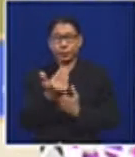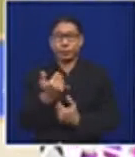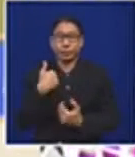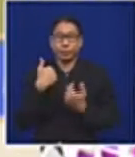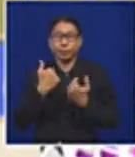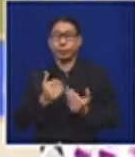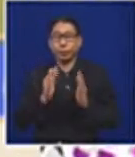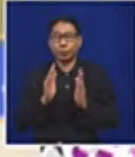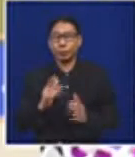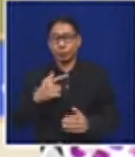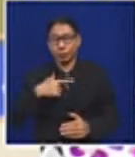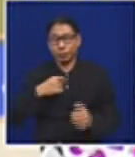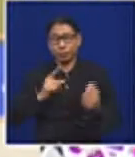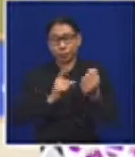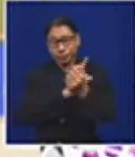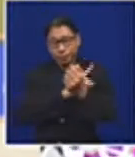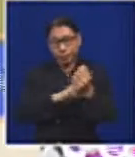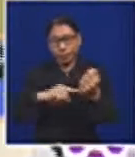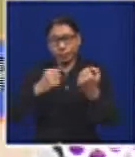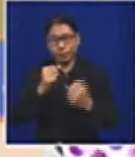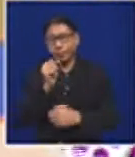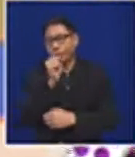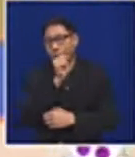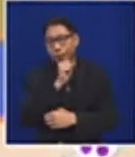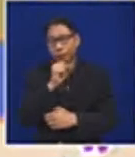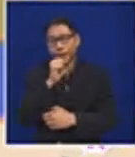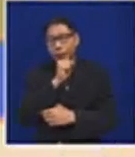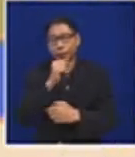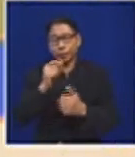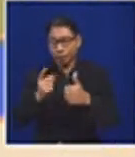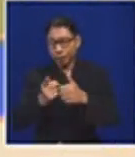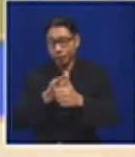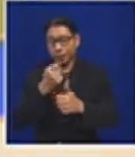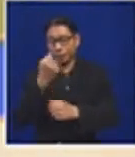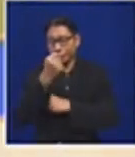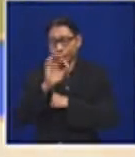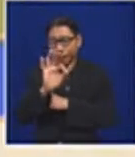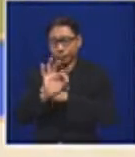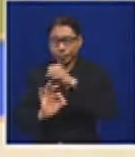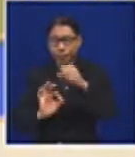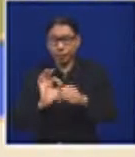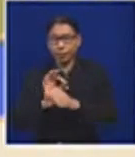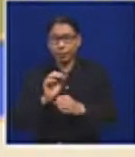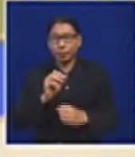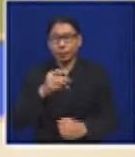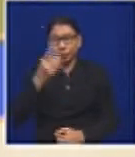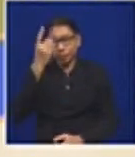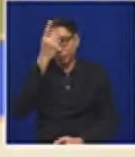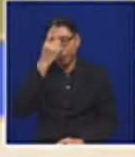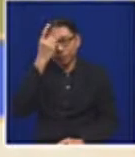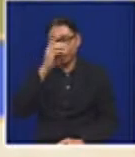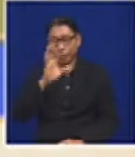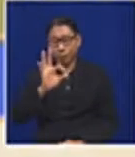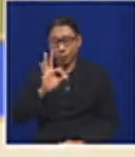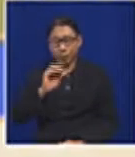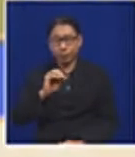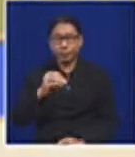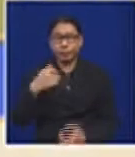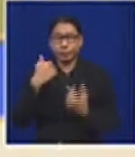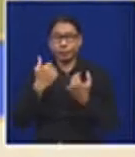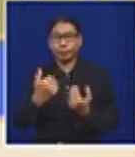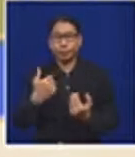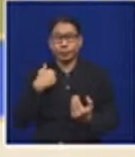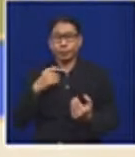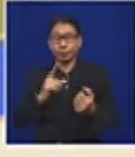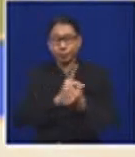ไปเอาใจคอคอนเสิร์ตกันก่อนเลยนะคะกับคอนเสิร์ตใหญ่ครั้งแรกในรอบ19ปีของศิลปินชื่อดังในยุค90อย่าง The Next Venture